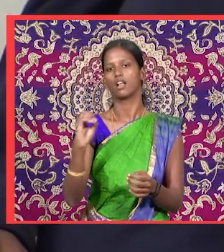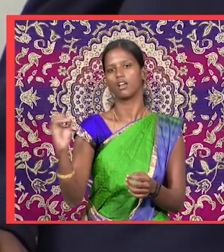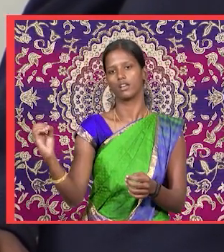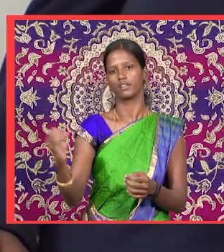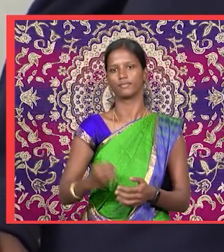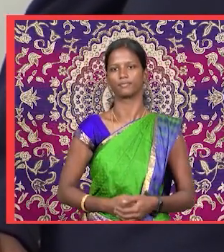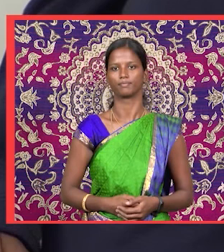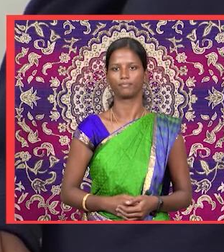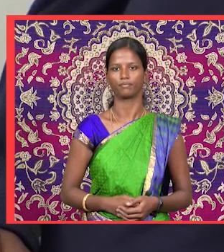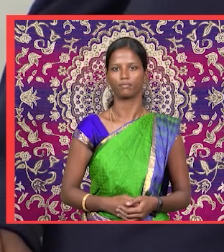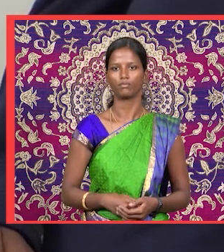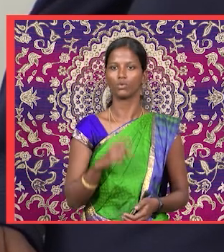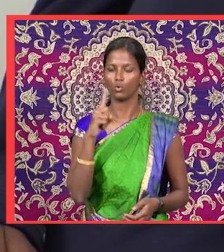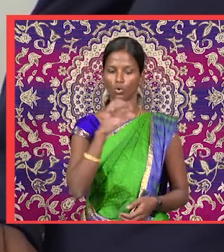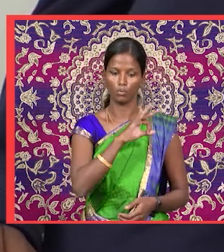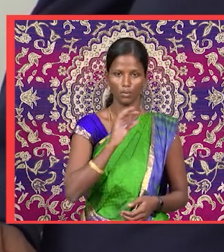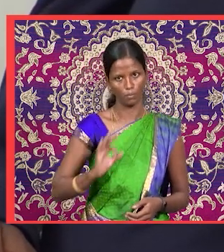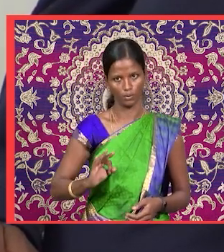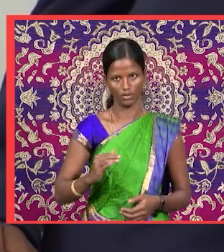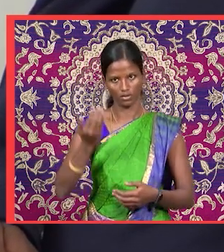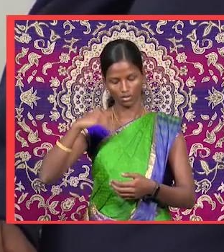4000/3 நீள் வகுத்தல் எடுத்துக்கலாம்.